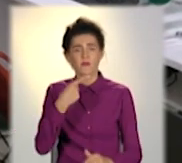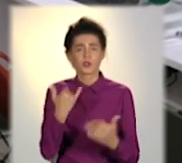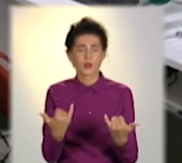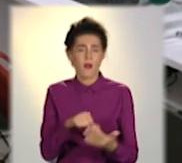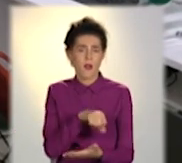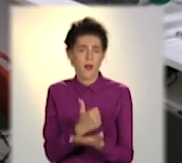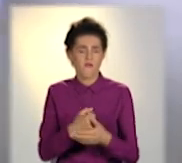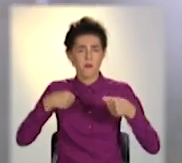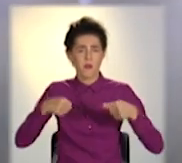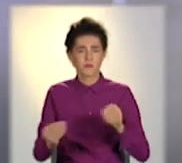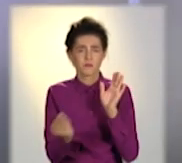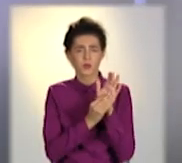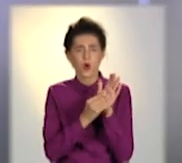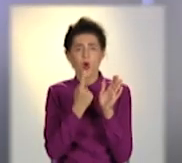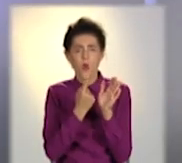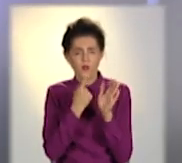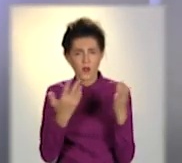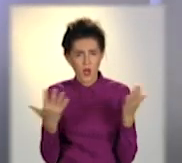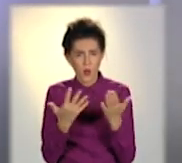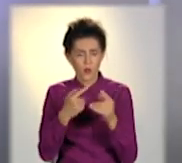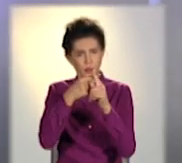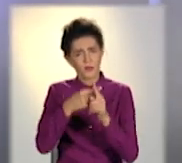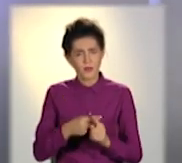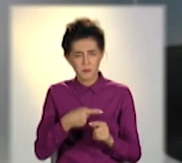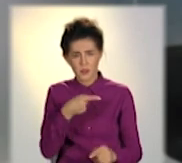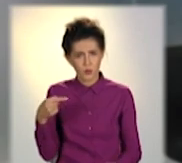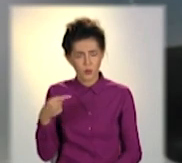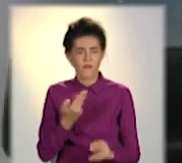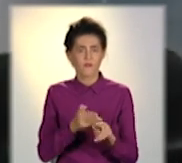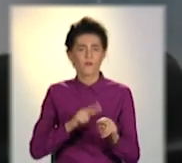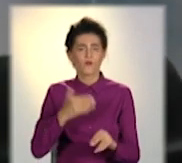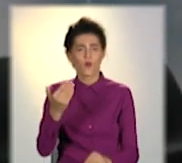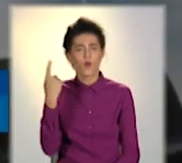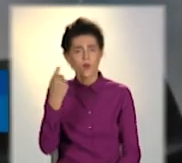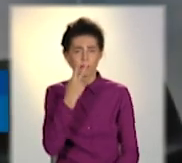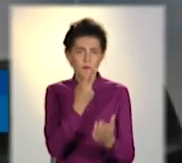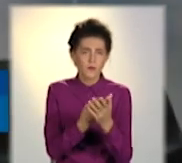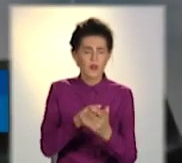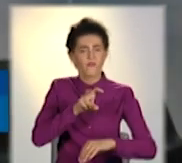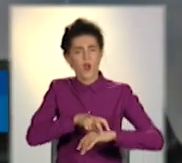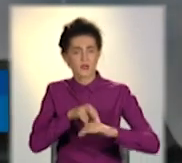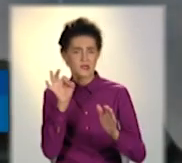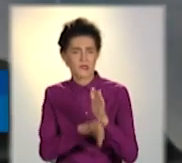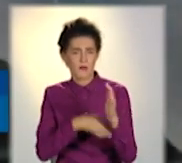у правах буде вказана група крові їх власника. Правильно, щоб врачі одразу знали,